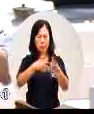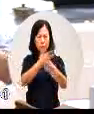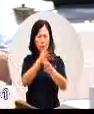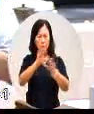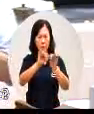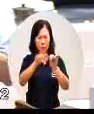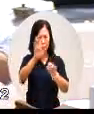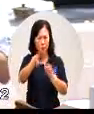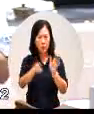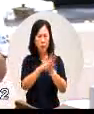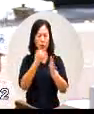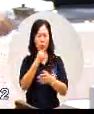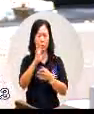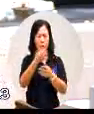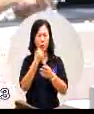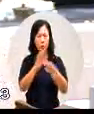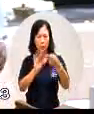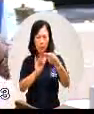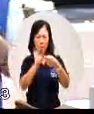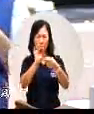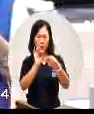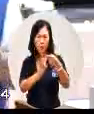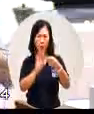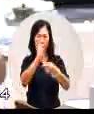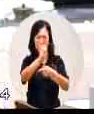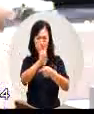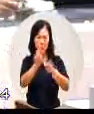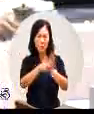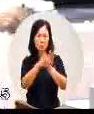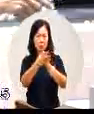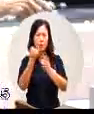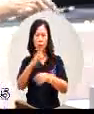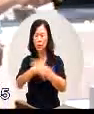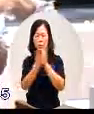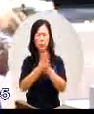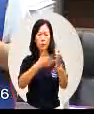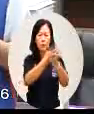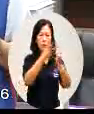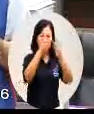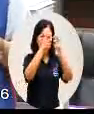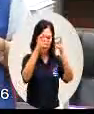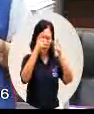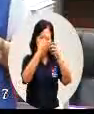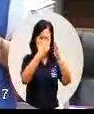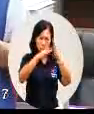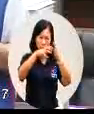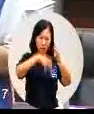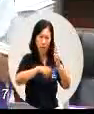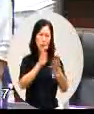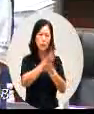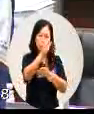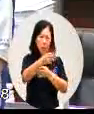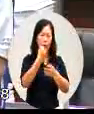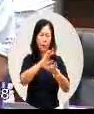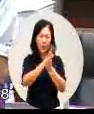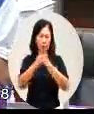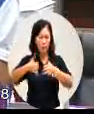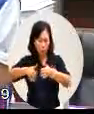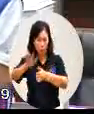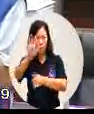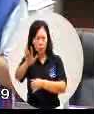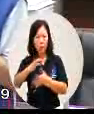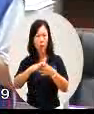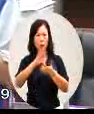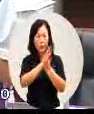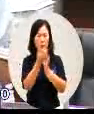有领回四成多、哦，拢各城外拢做大学了后，佮做只公共设施落地，啊，你佮去看一底会地